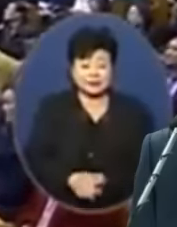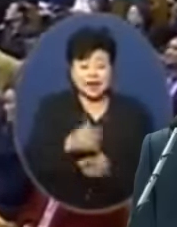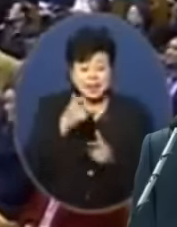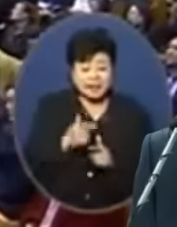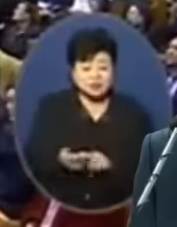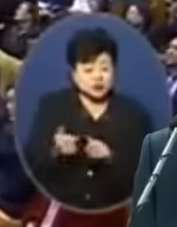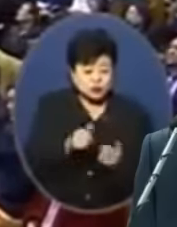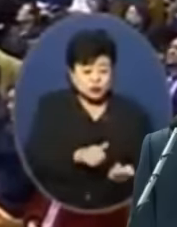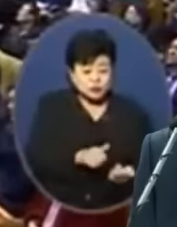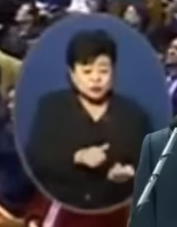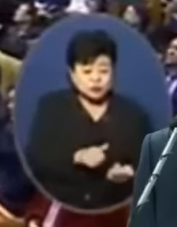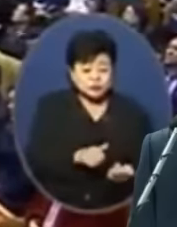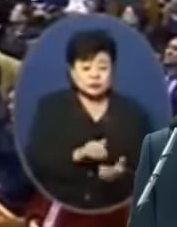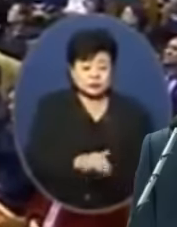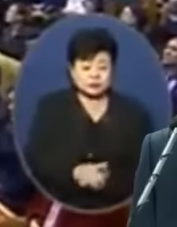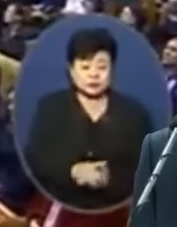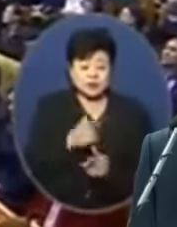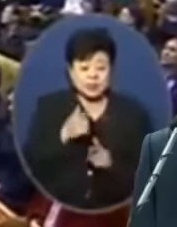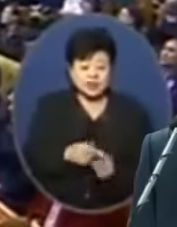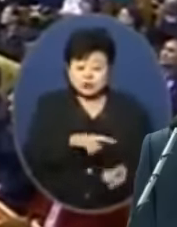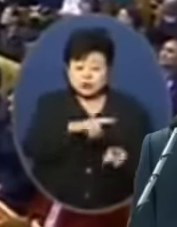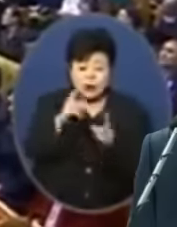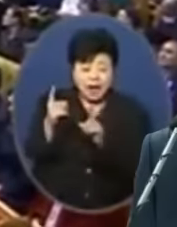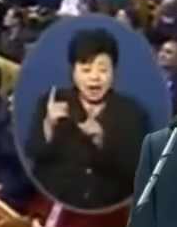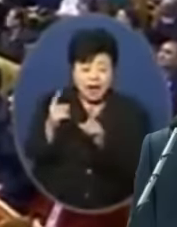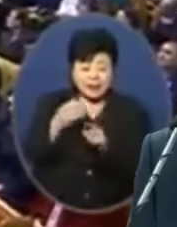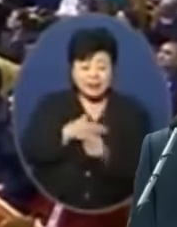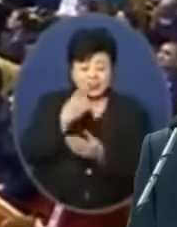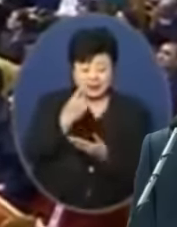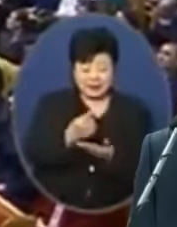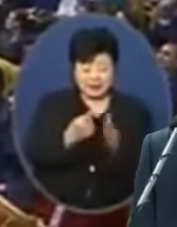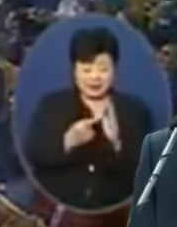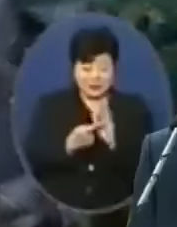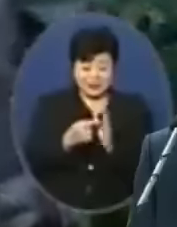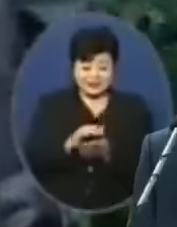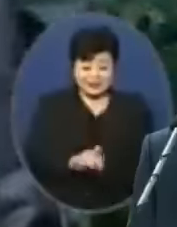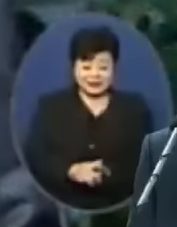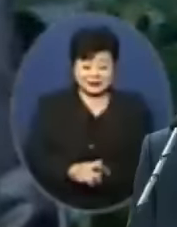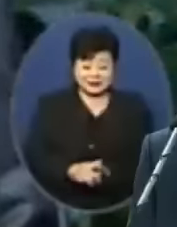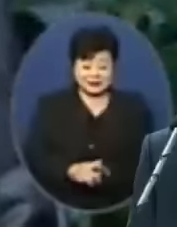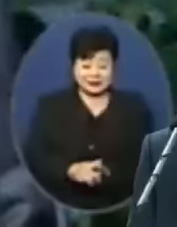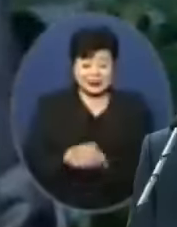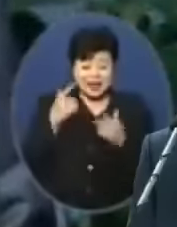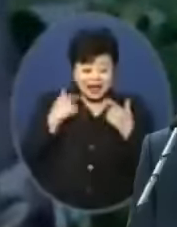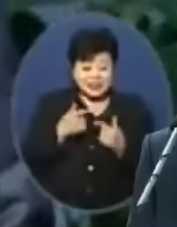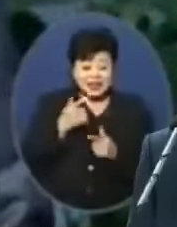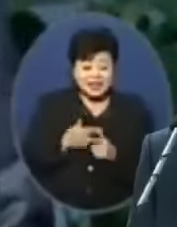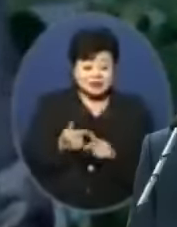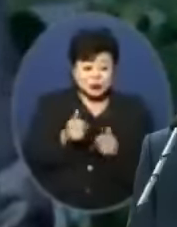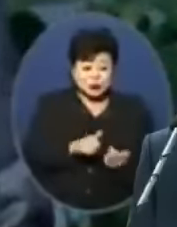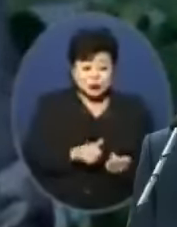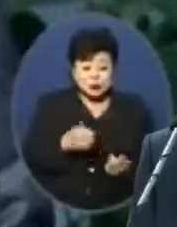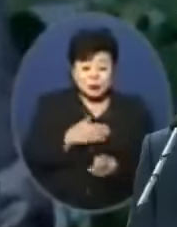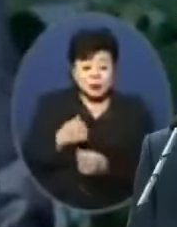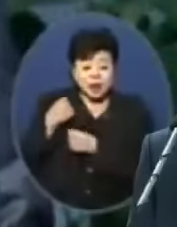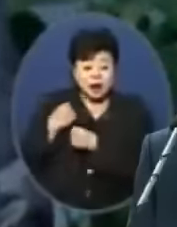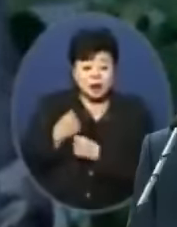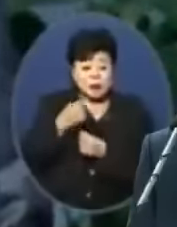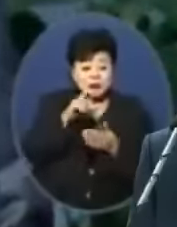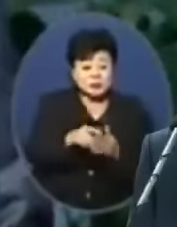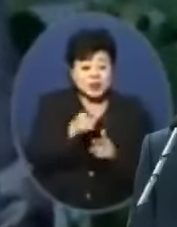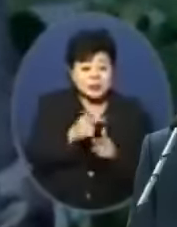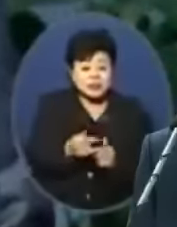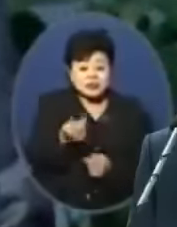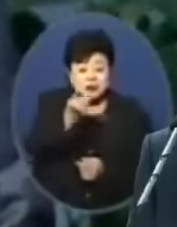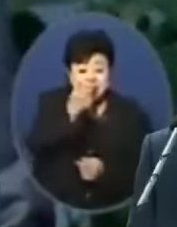예수 죽음을 걸머지면 예수 부활이 내게 나타나게 되는 것입니다. 우리가 항상 예수의 죽음을 몸에 걸머지면